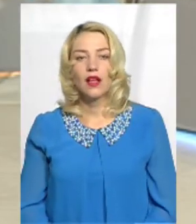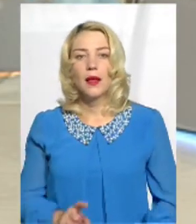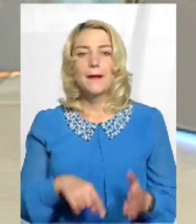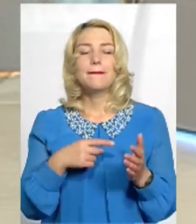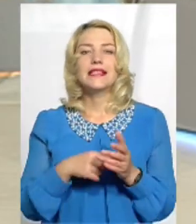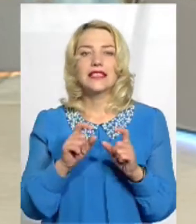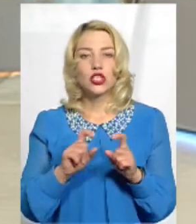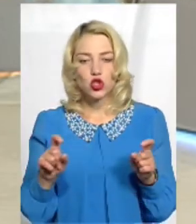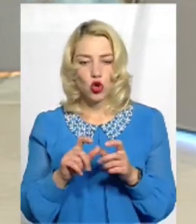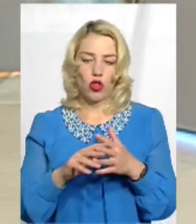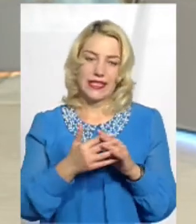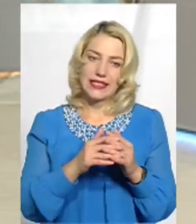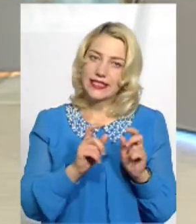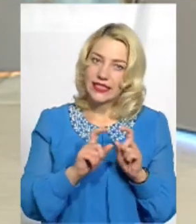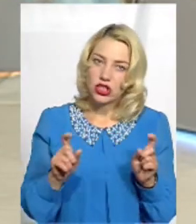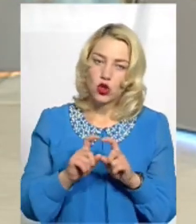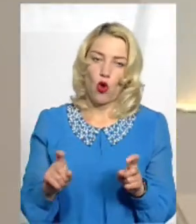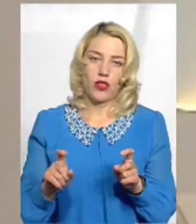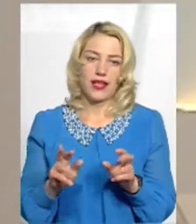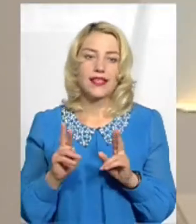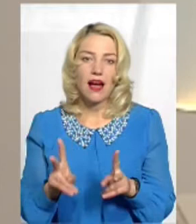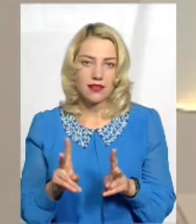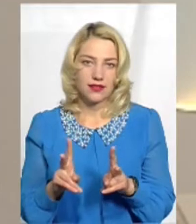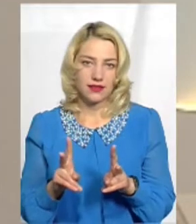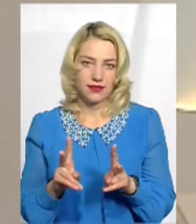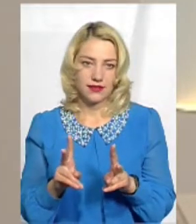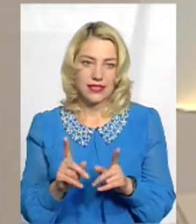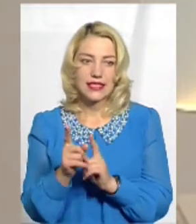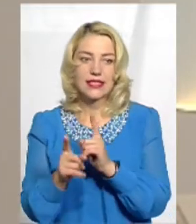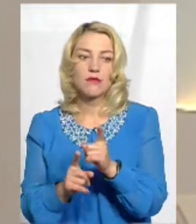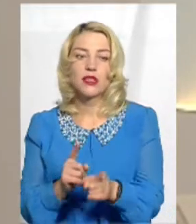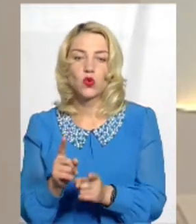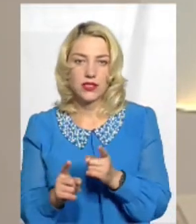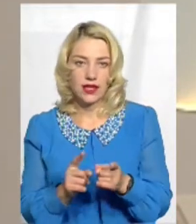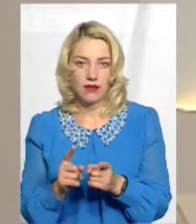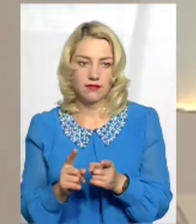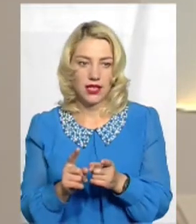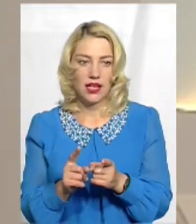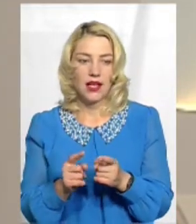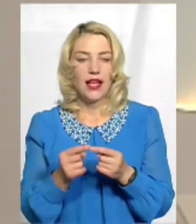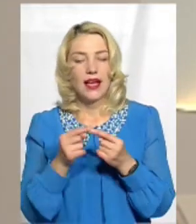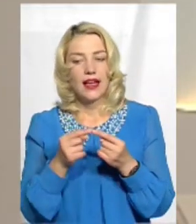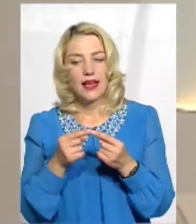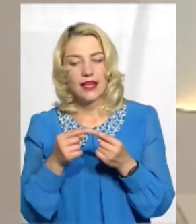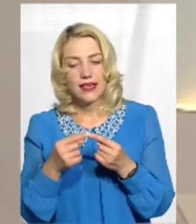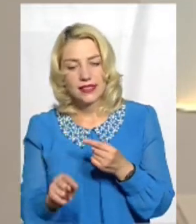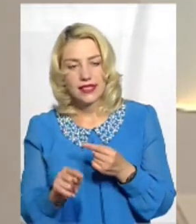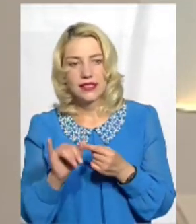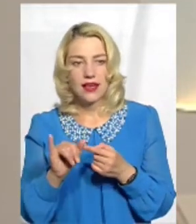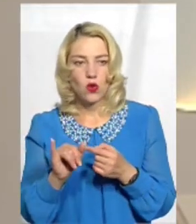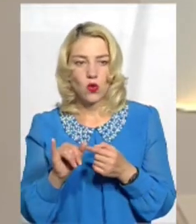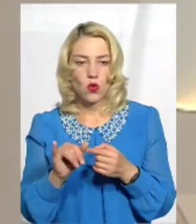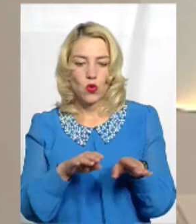Міські школи, сільські школи, як змінюється різниця у